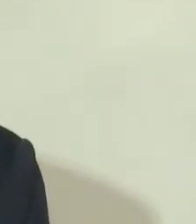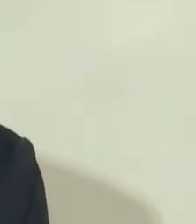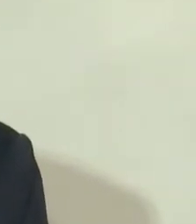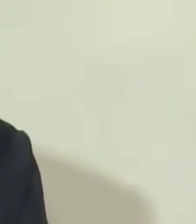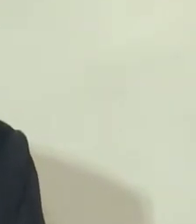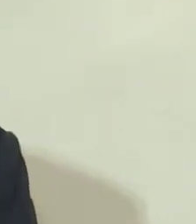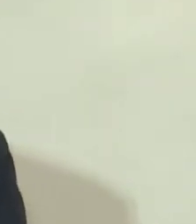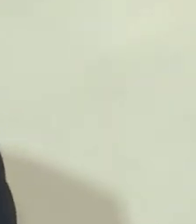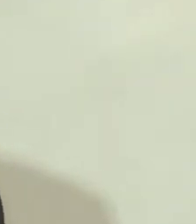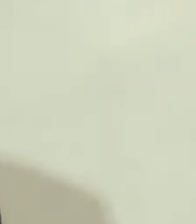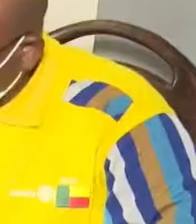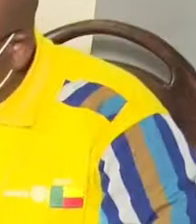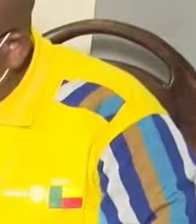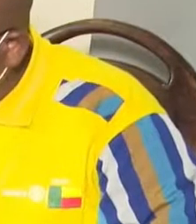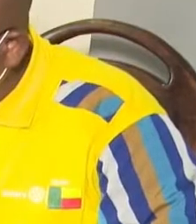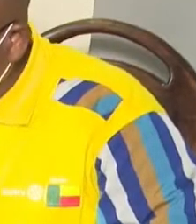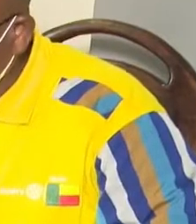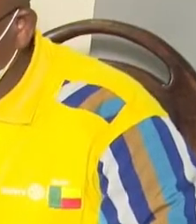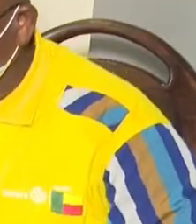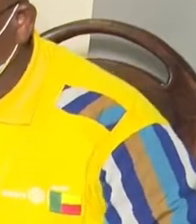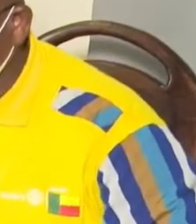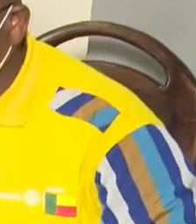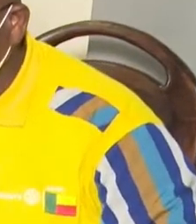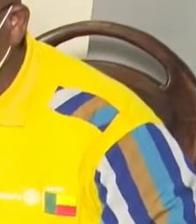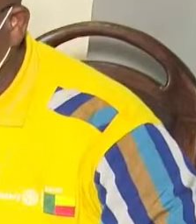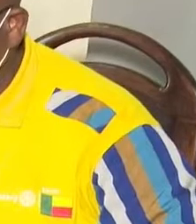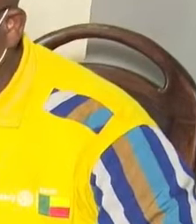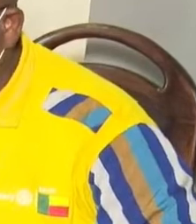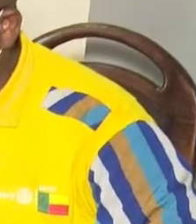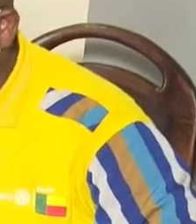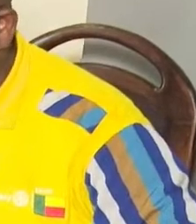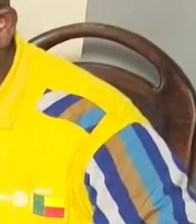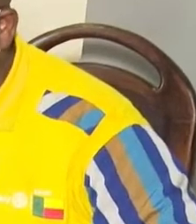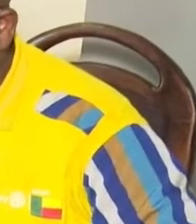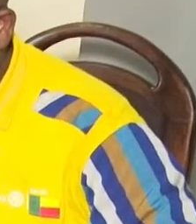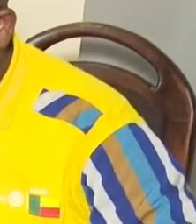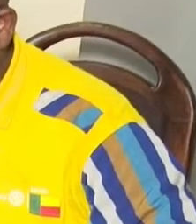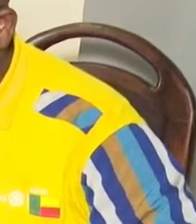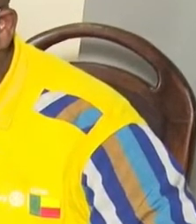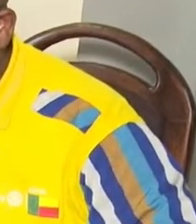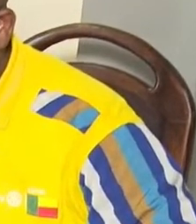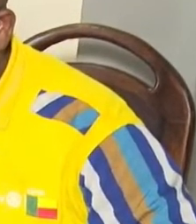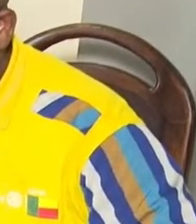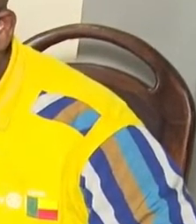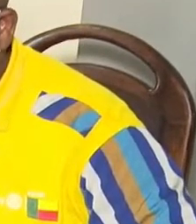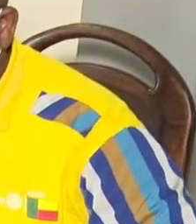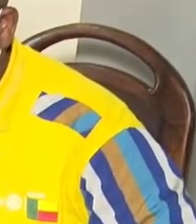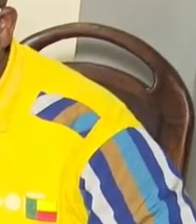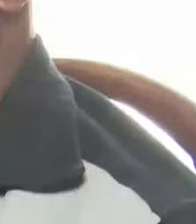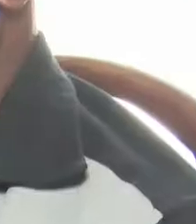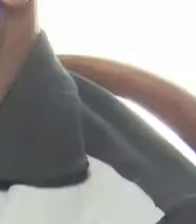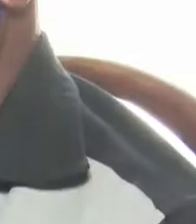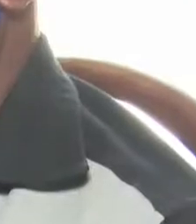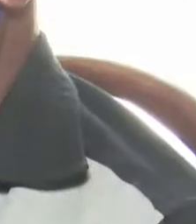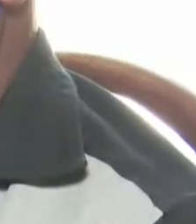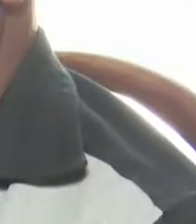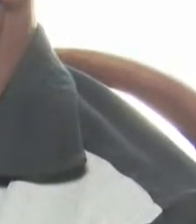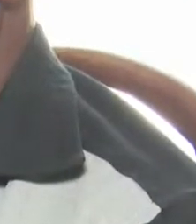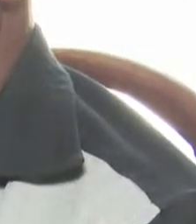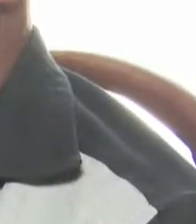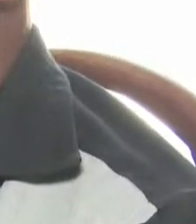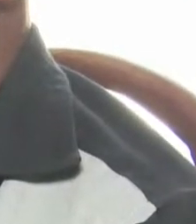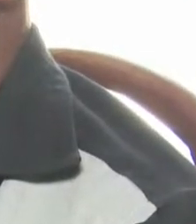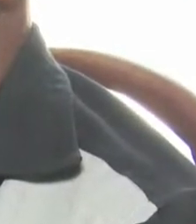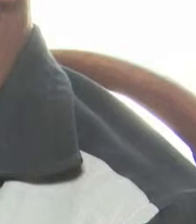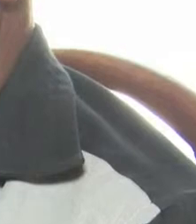financiers et de compétences afin de réaliser des projets pouvant contribuer à l'épanouissement des enfants défavorisés d'une